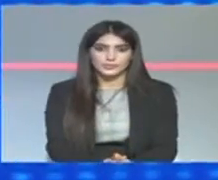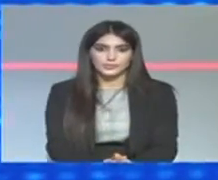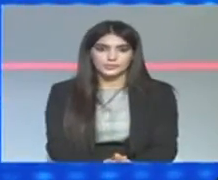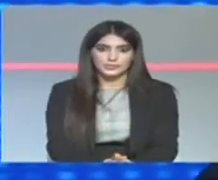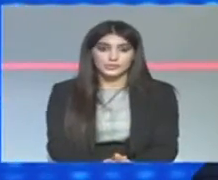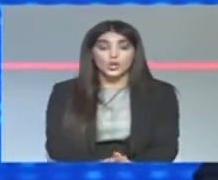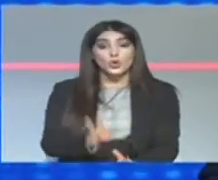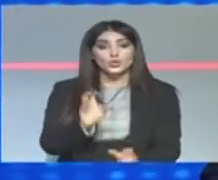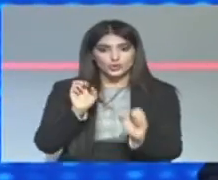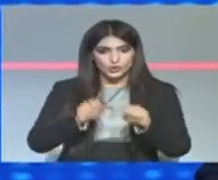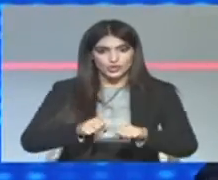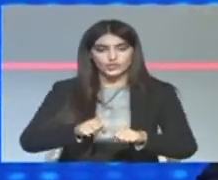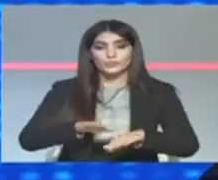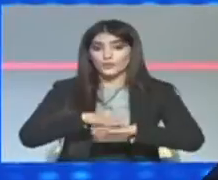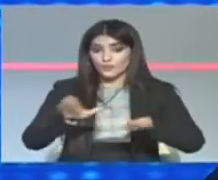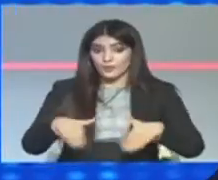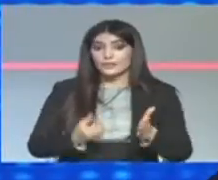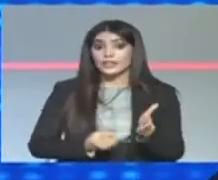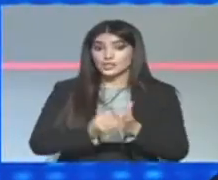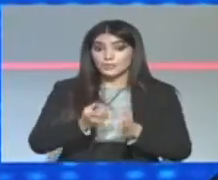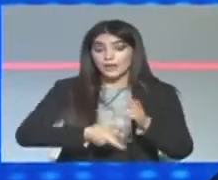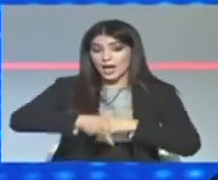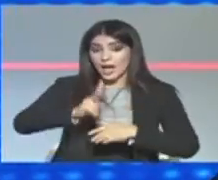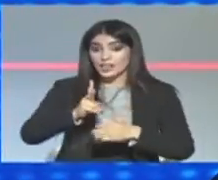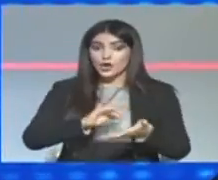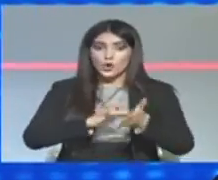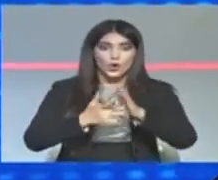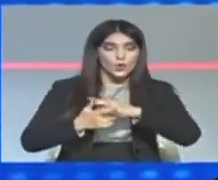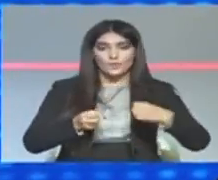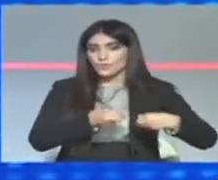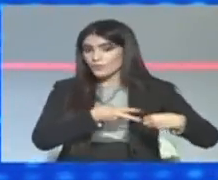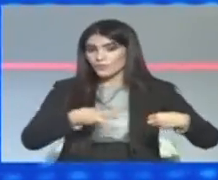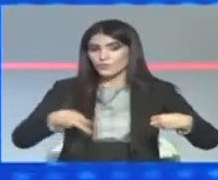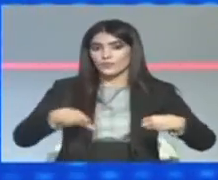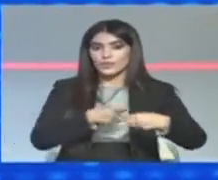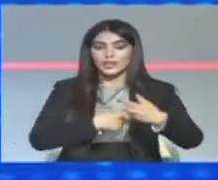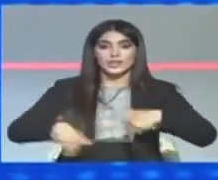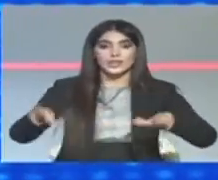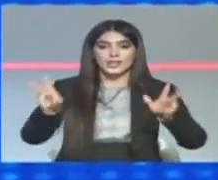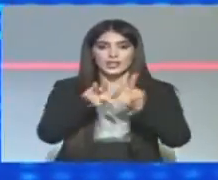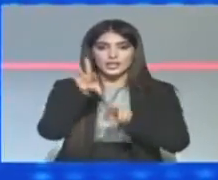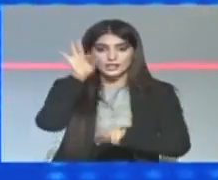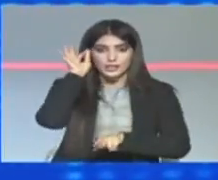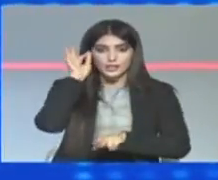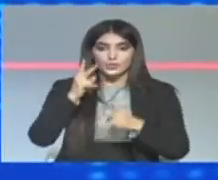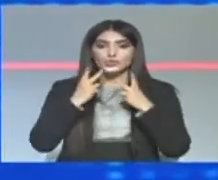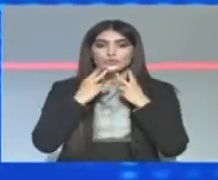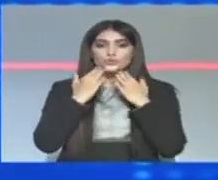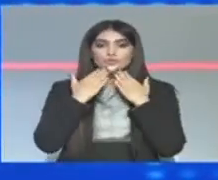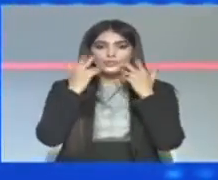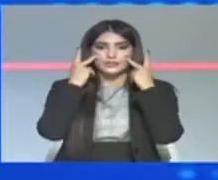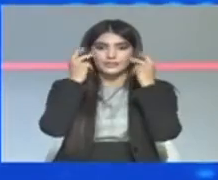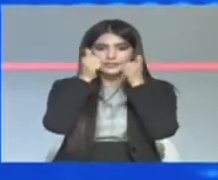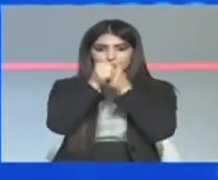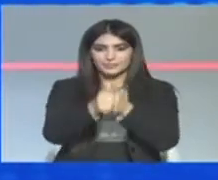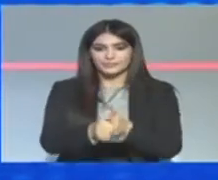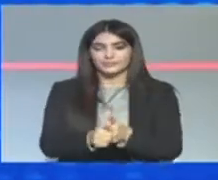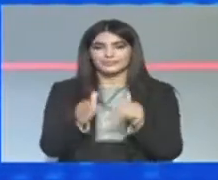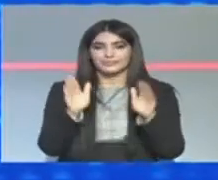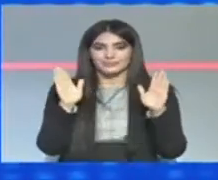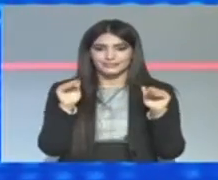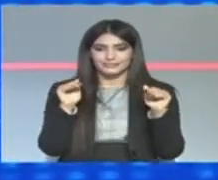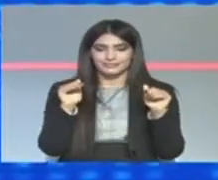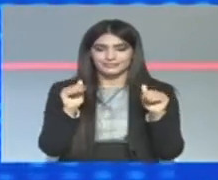ونشير الى انه بامكانكم متابعه هذه النشره وغيرها من الاخبار على بوابه التلفز التونسي شكرا على طيب المتابعه